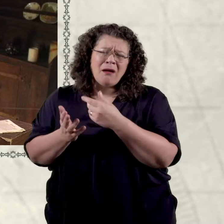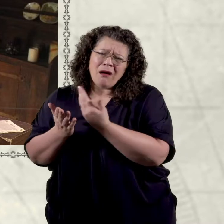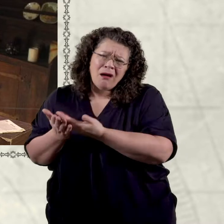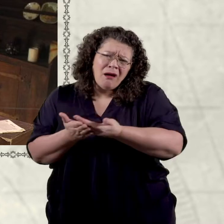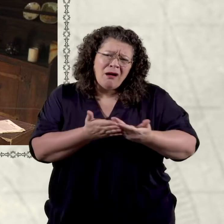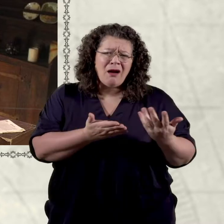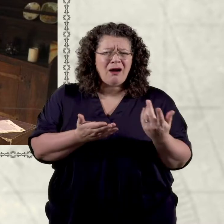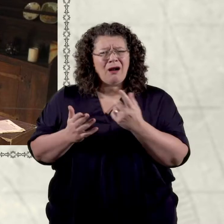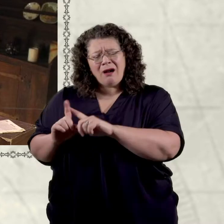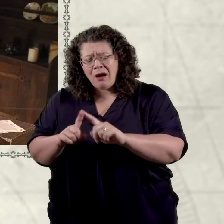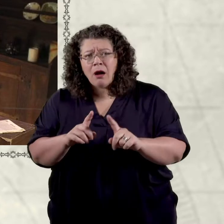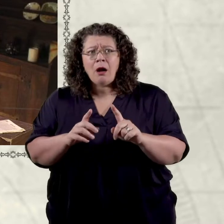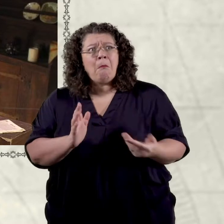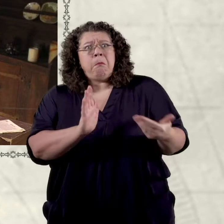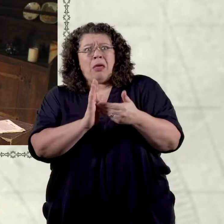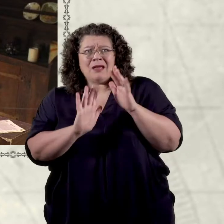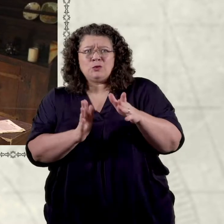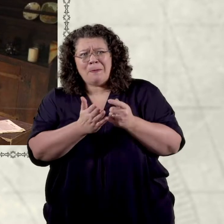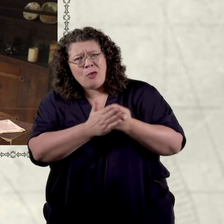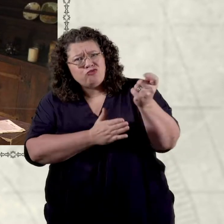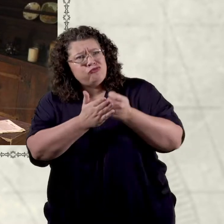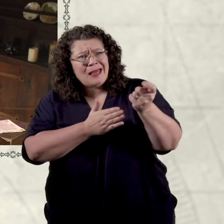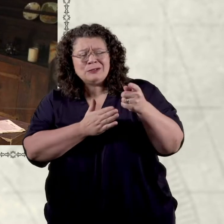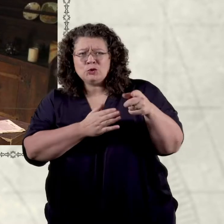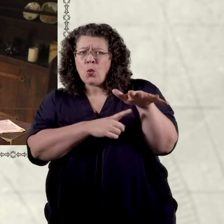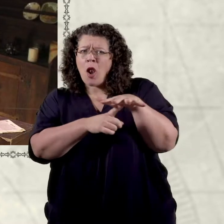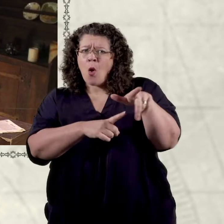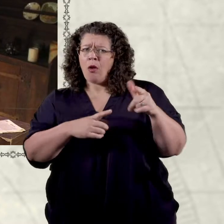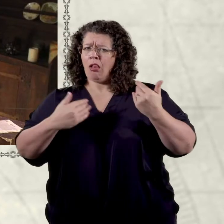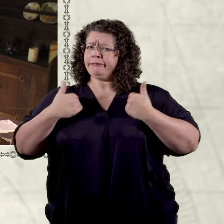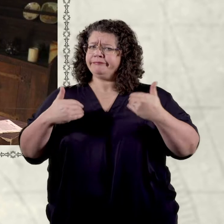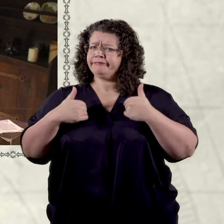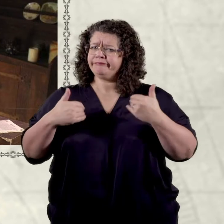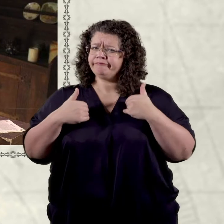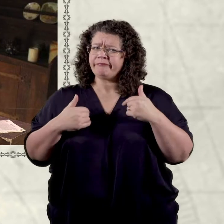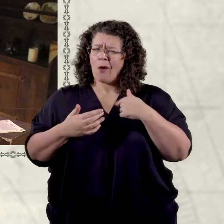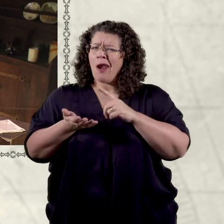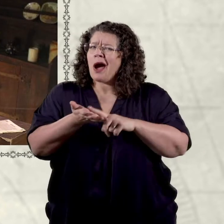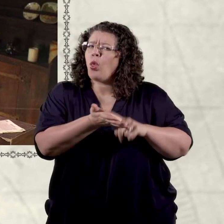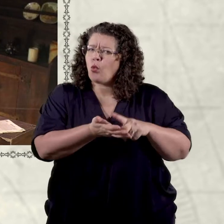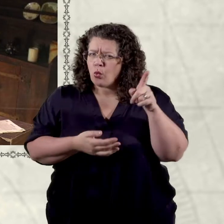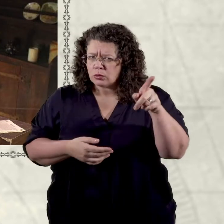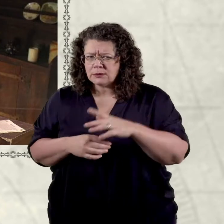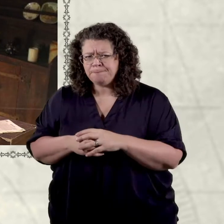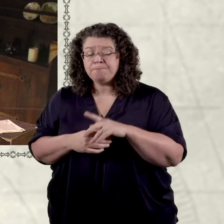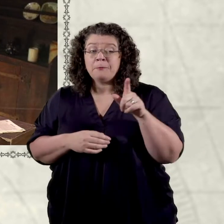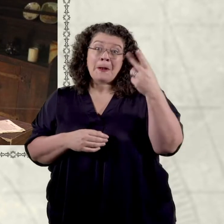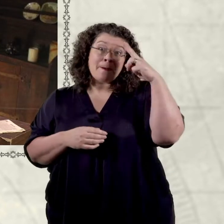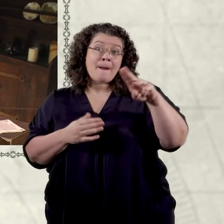Ac ar ben y bilia yma i gyd, da ni hefyd yn gorfod talu rent i'r sgweiar lleol fod yn landlord